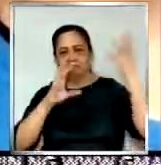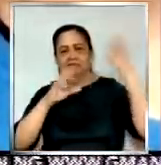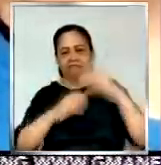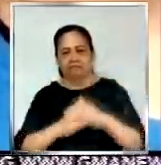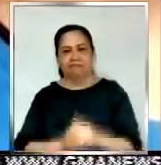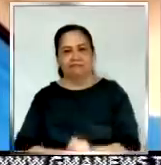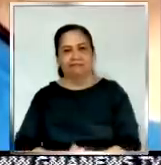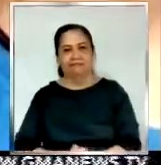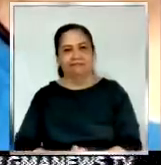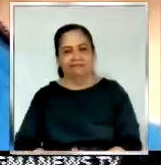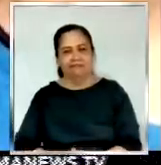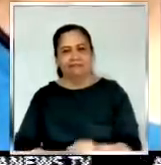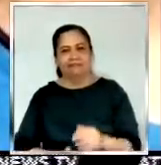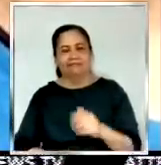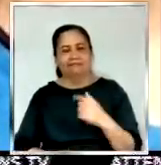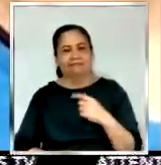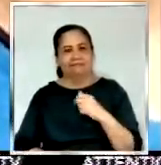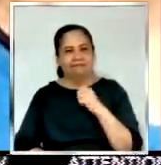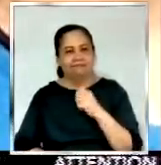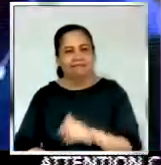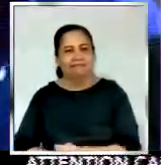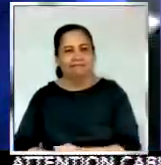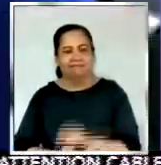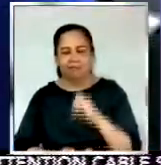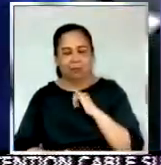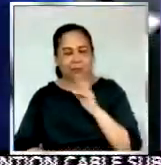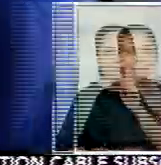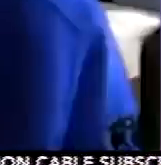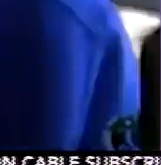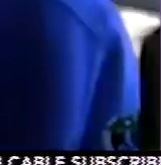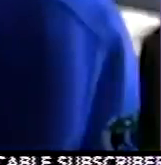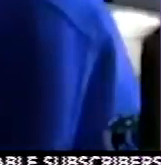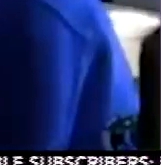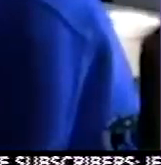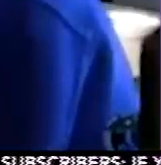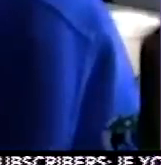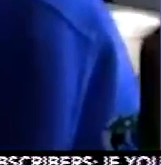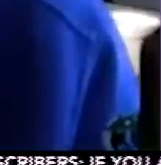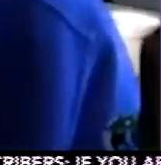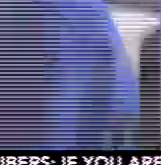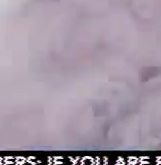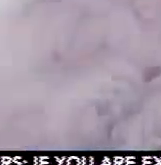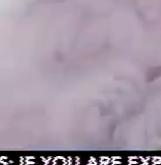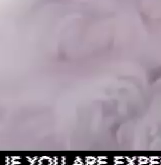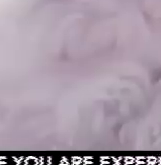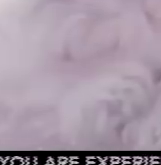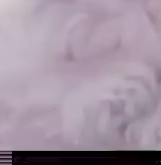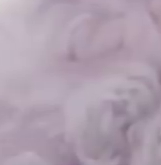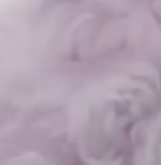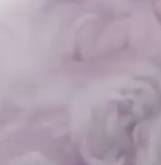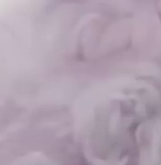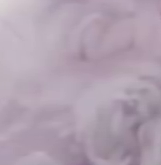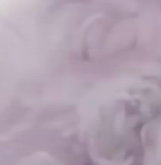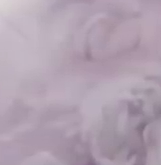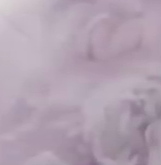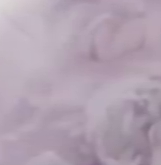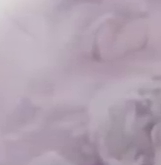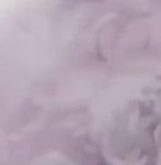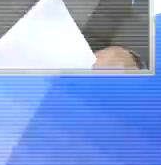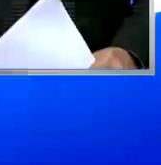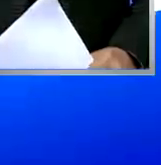hindi natin, hindi kita iiwan. Oscar Oida, Nakatutok, 24 Oras.